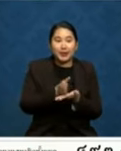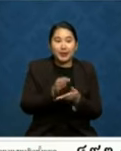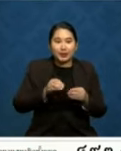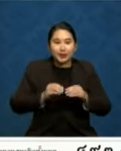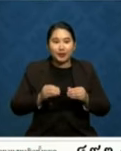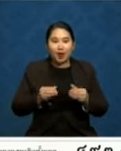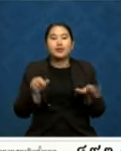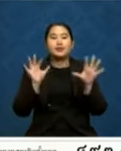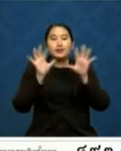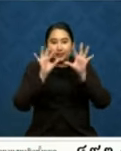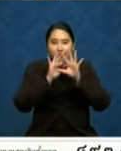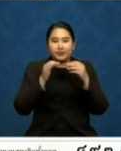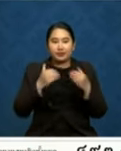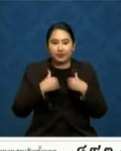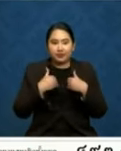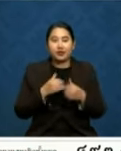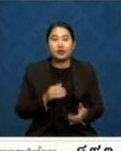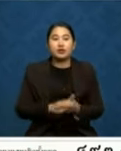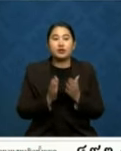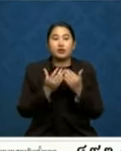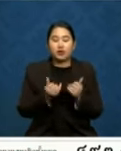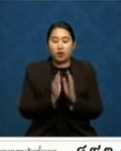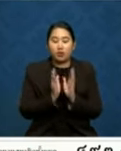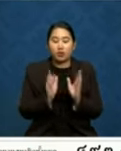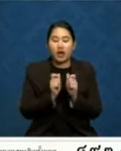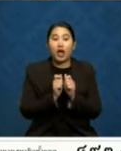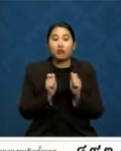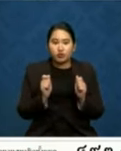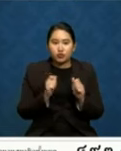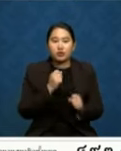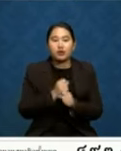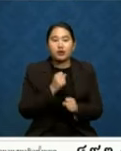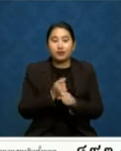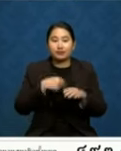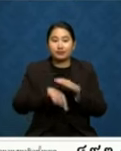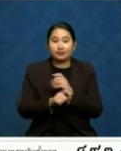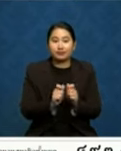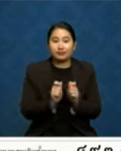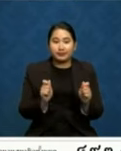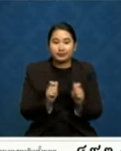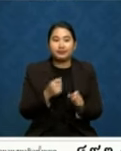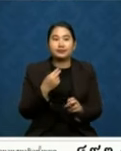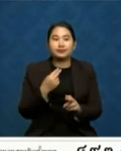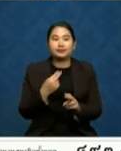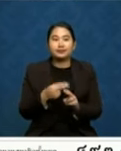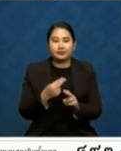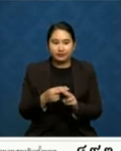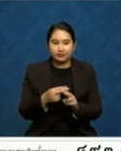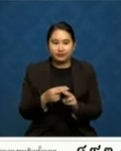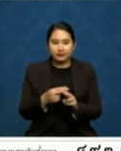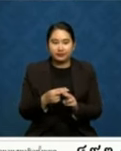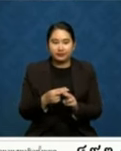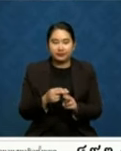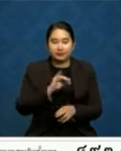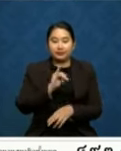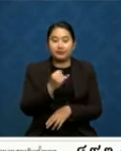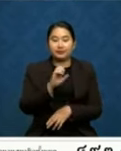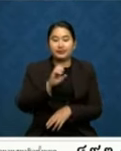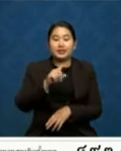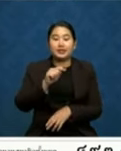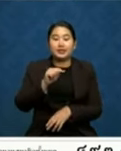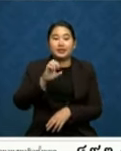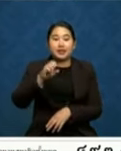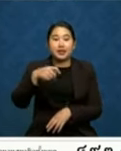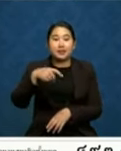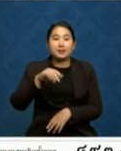ใกล้เคียงกันนะครับแล้วก็ต้องขอบพระคุณนะครับอนุกรรมาธิการที่ประธานได้แต่งตั้งขึ้นนะครับท่านสสจิตติพจน์วิริยะโร